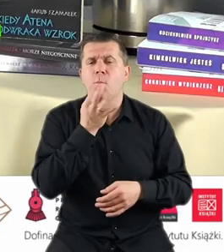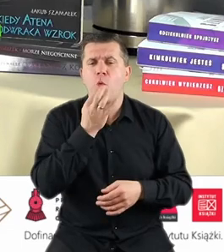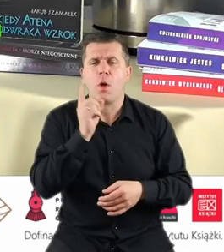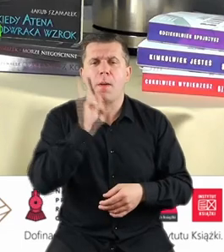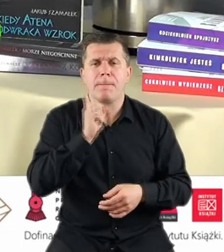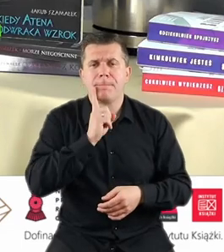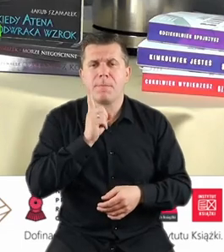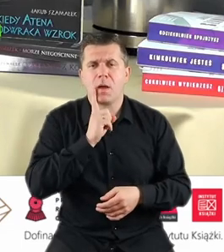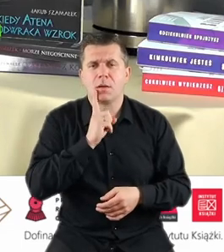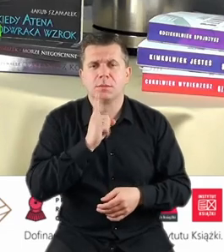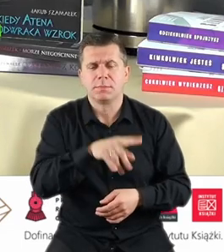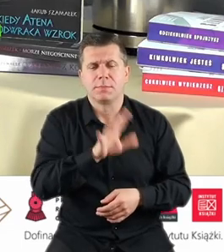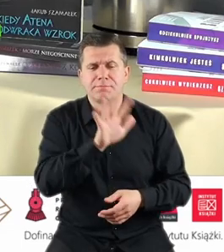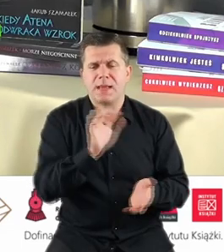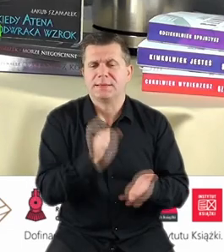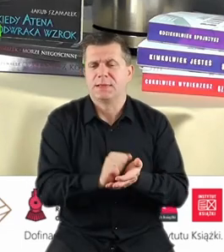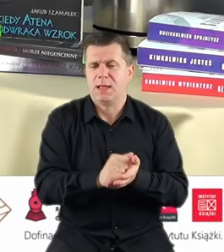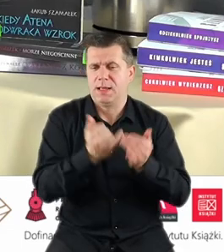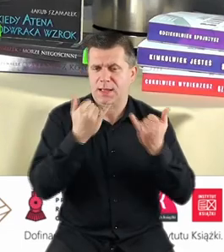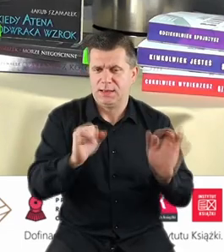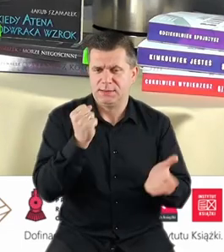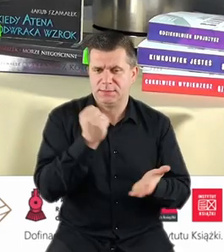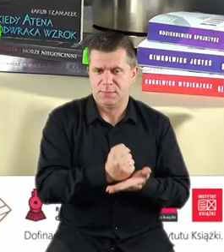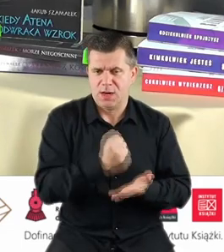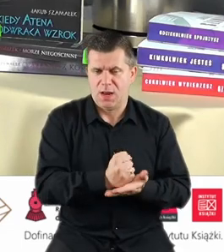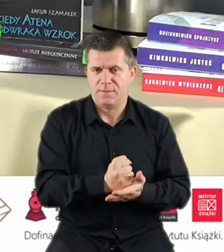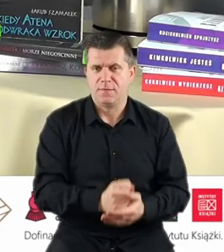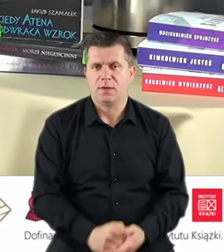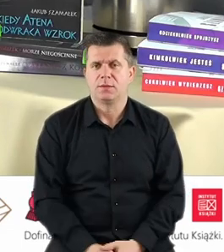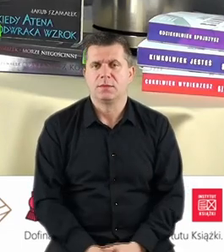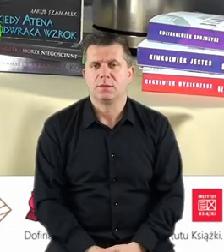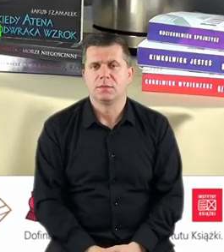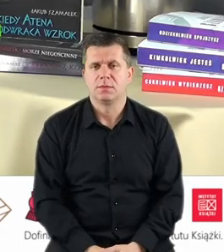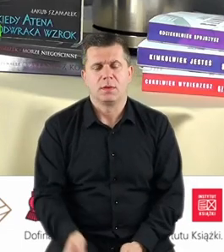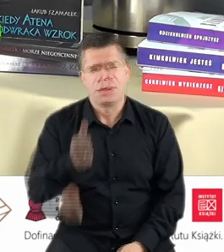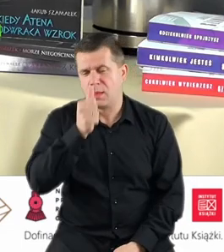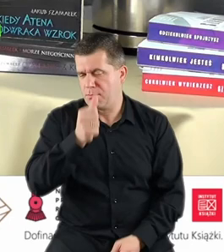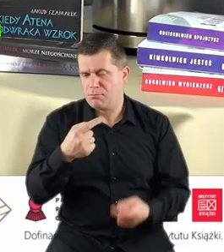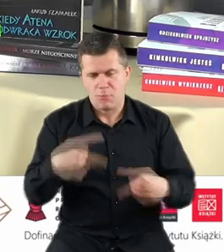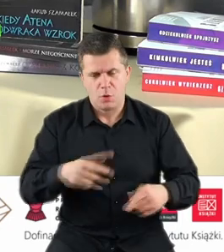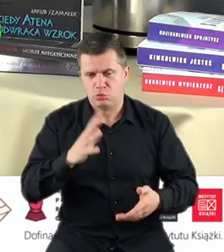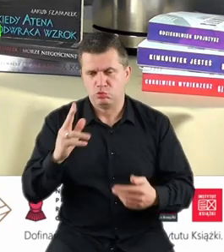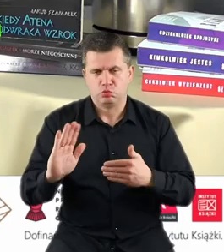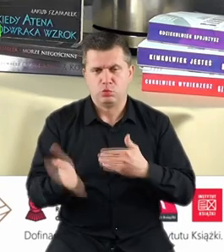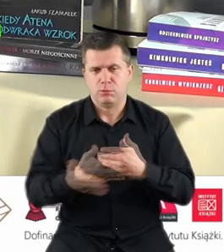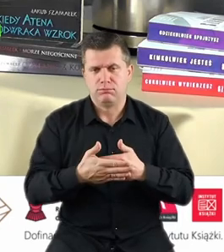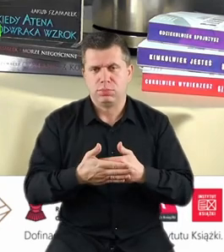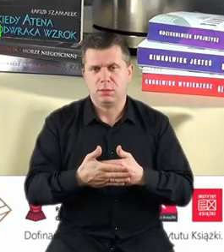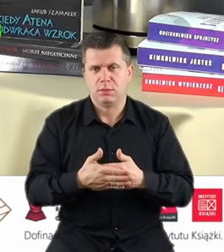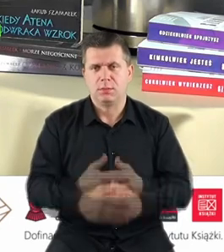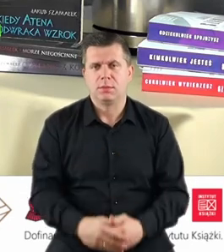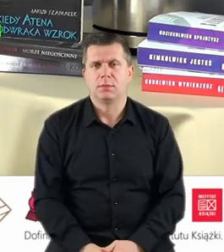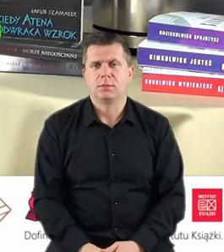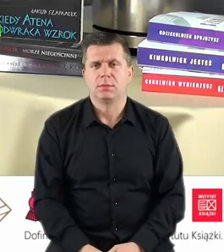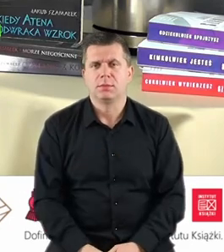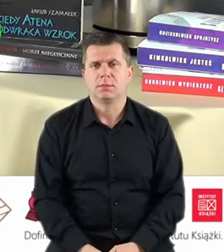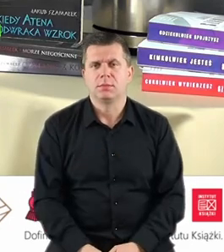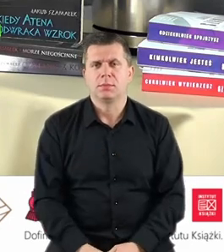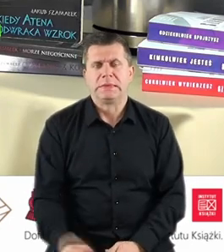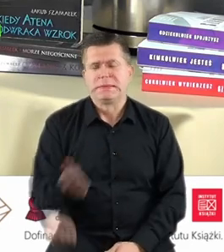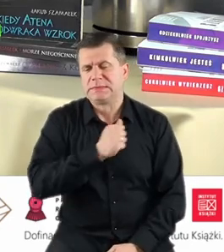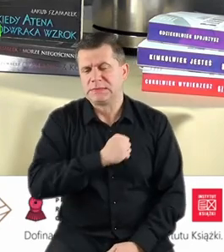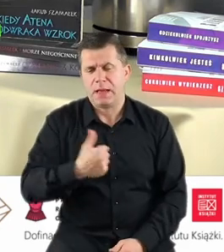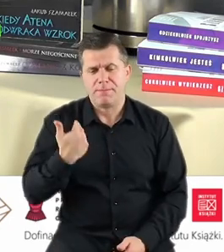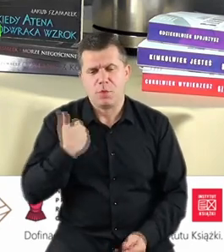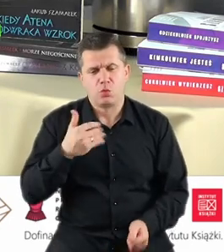mężczyźni często byli zajęci innymi sprawami i jeszcze nie brali ślubu. No a tymczasem sami spędzali